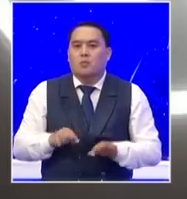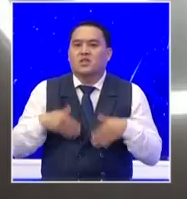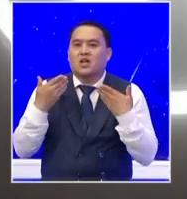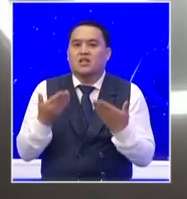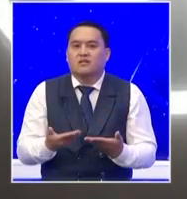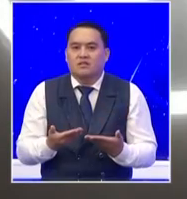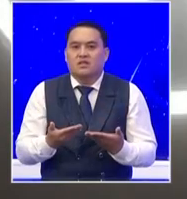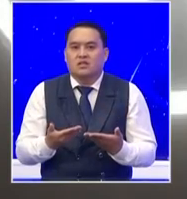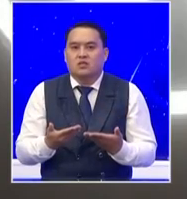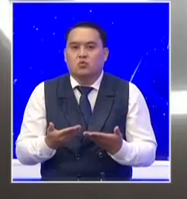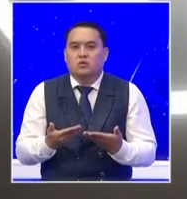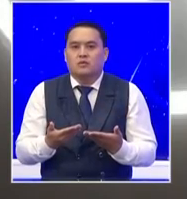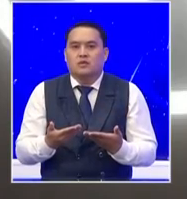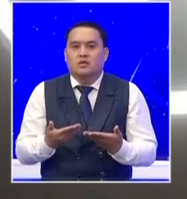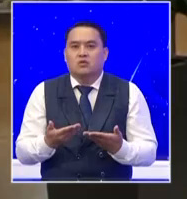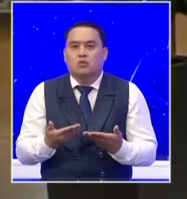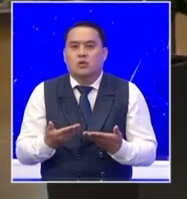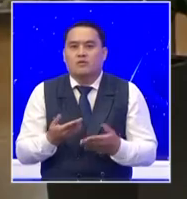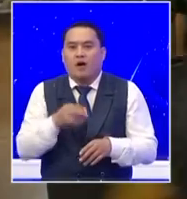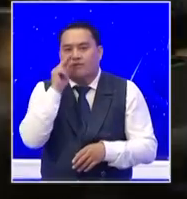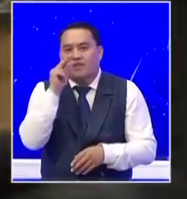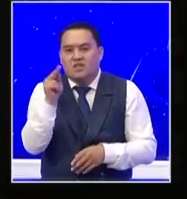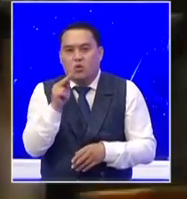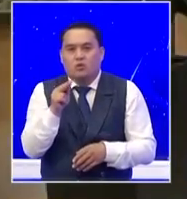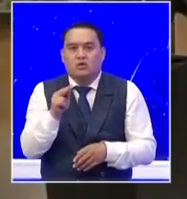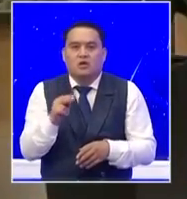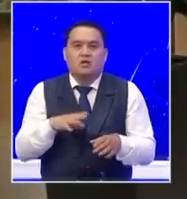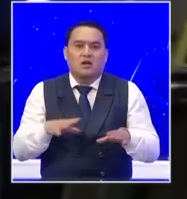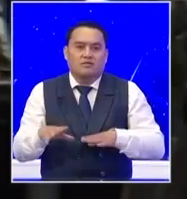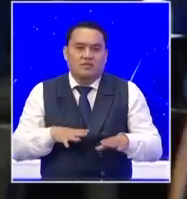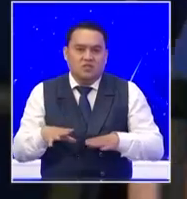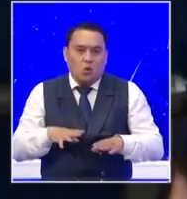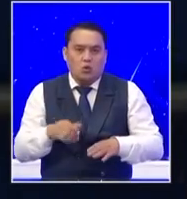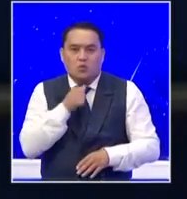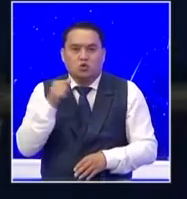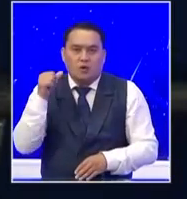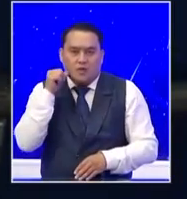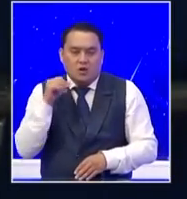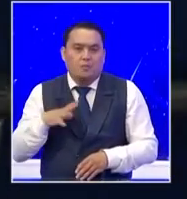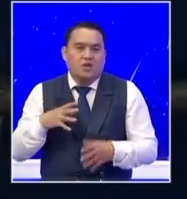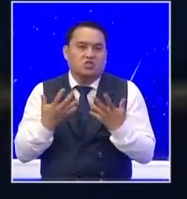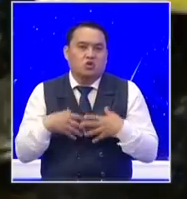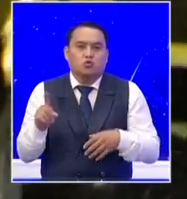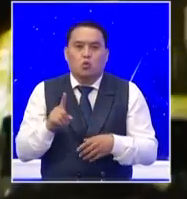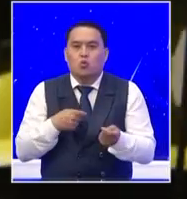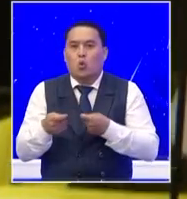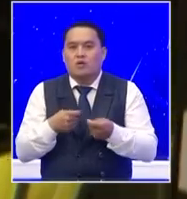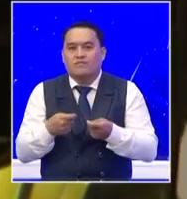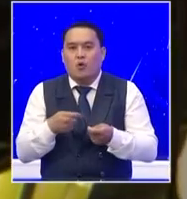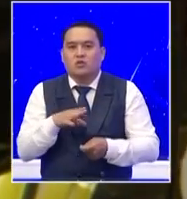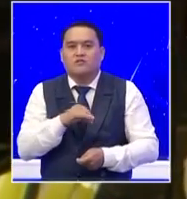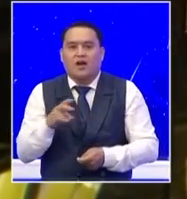предъявила Диссу и Печу обвинение в манипулировании рынком в сентябре прошлого года. Там посчитали, что руководители